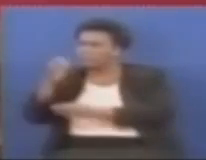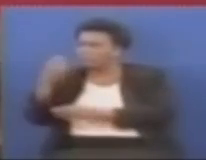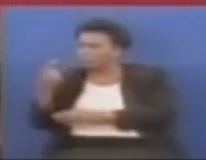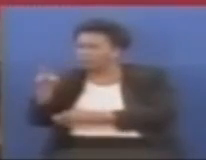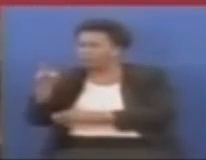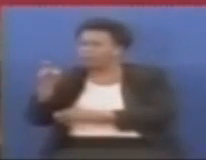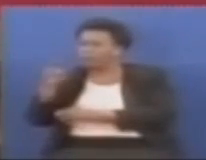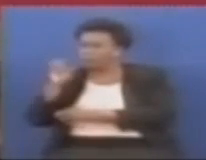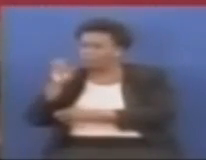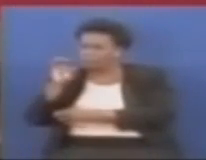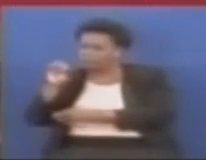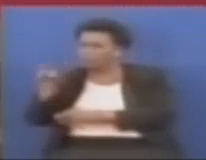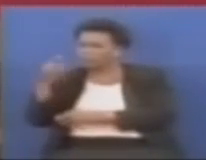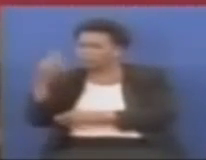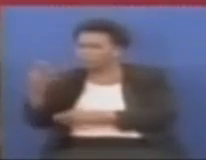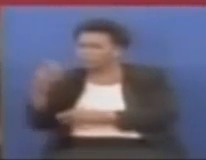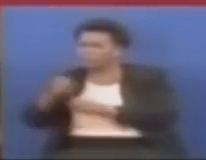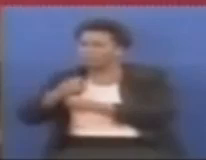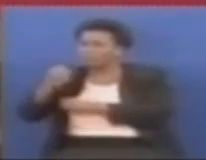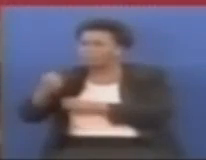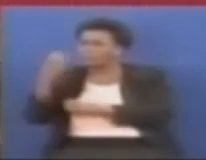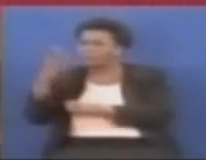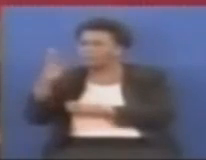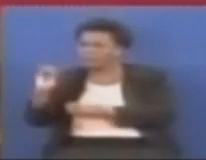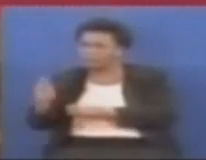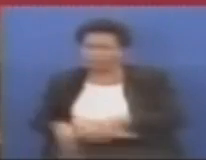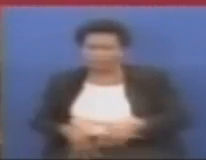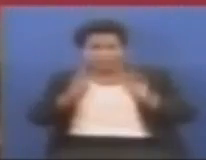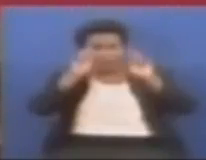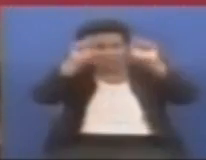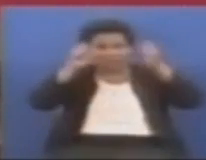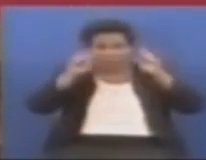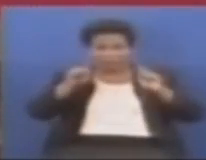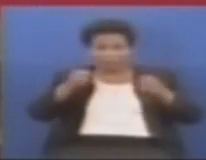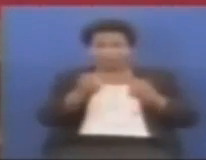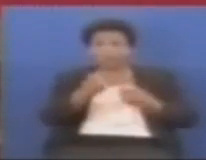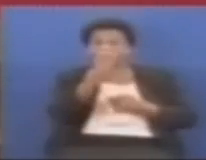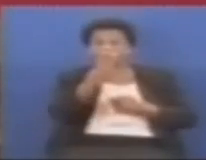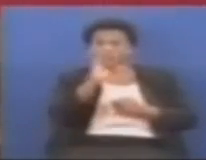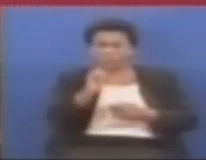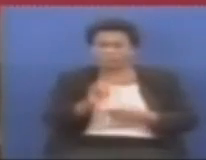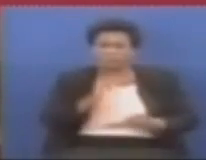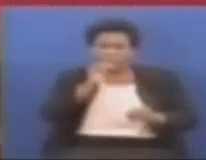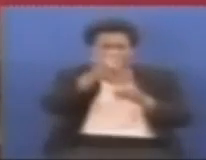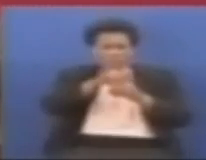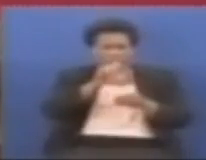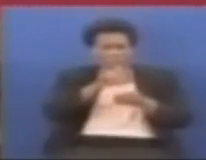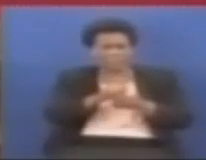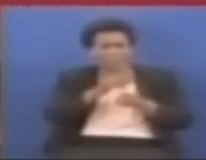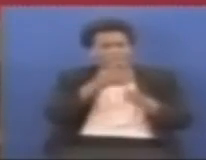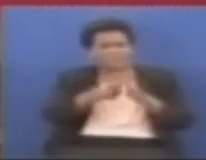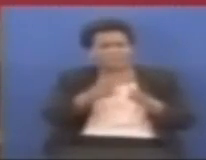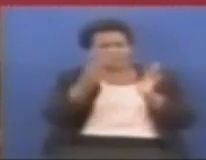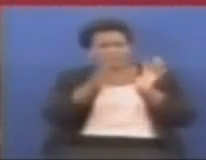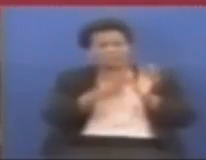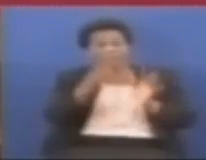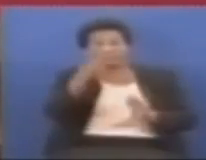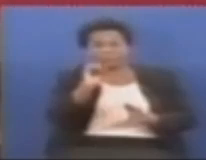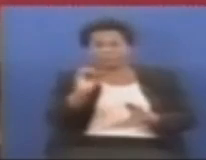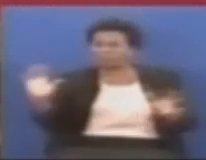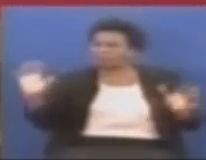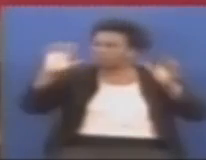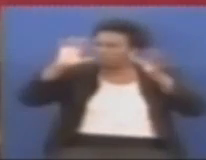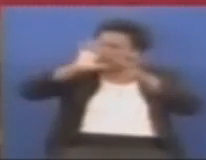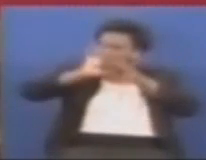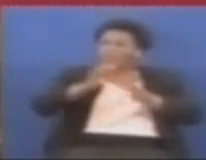lini serikali itapeleka umeme wa REA kama ilivyoahidi katika vijiji vya Munjere, Baraka, Mbaasha, Lepurko, Mti Mmoja,